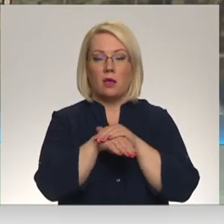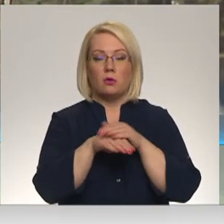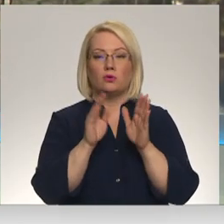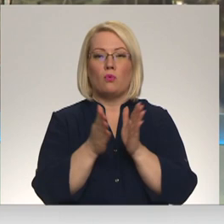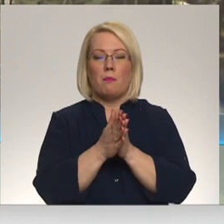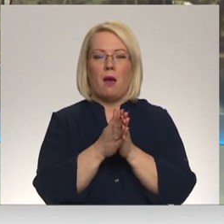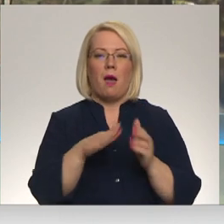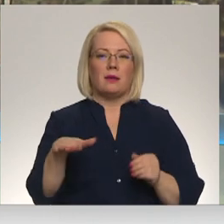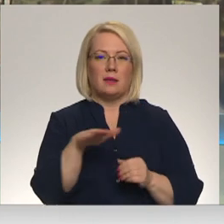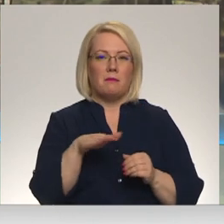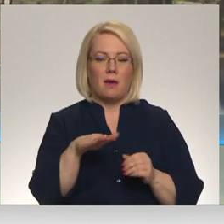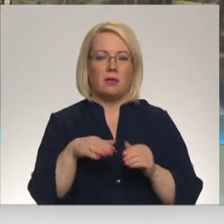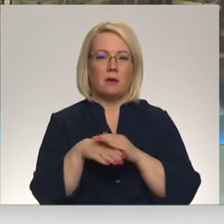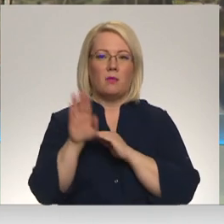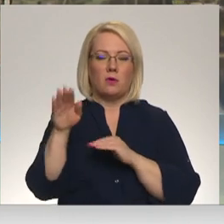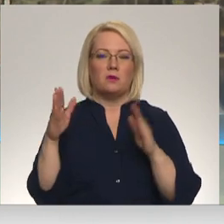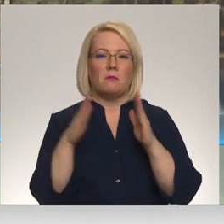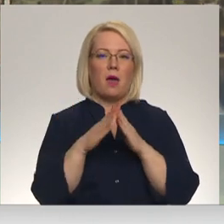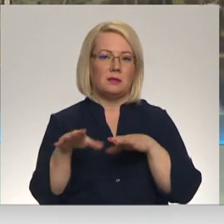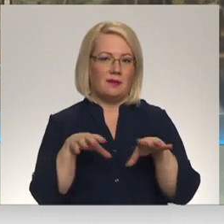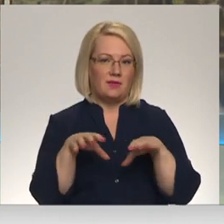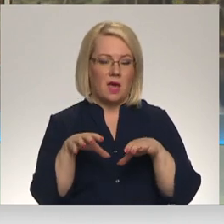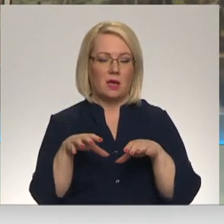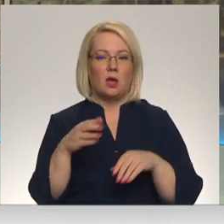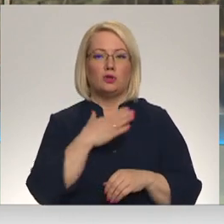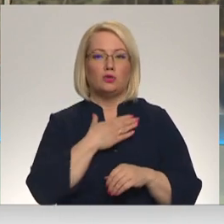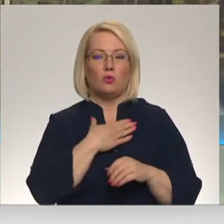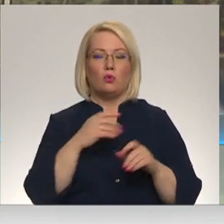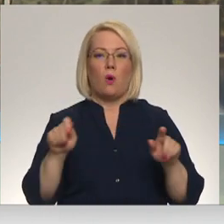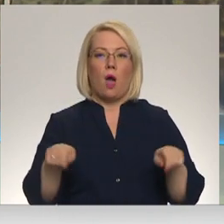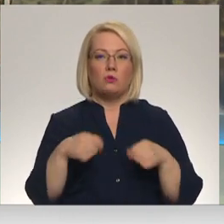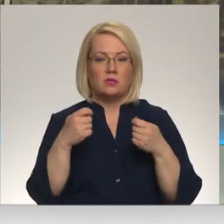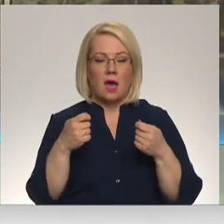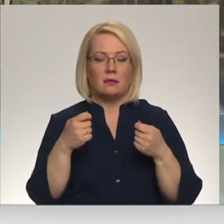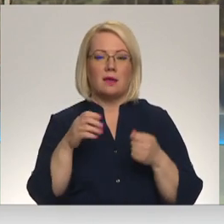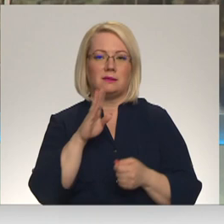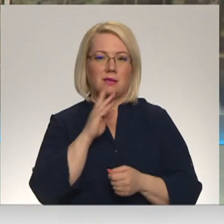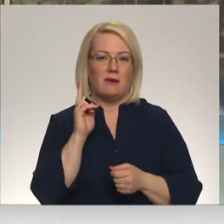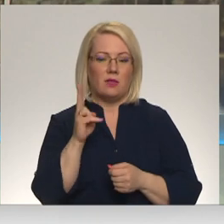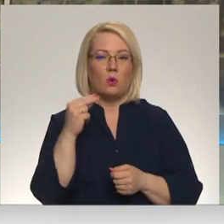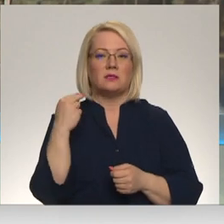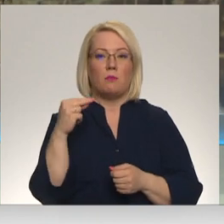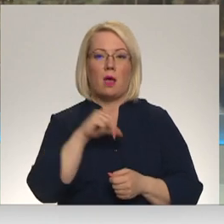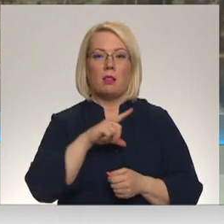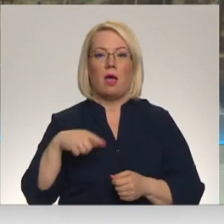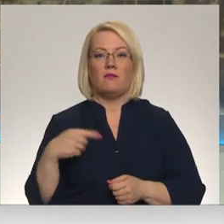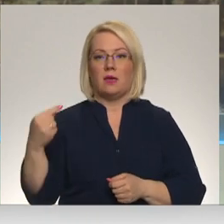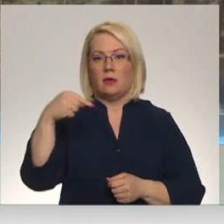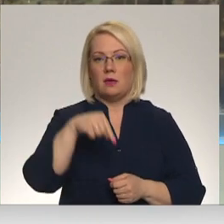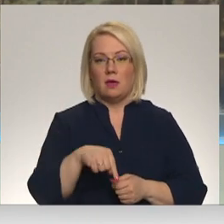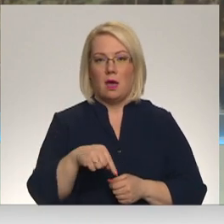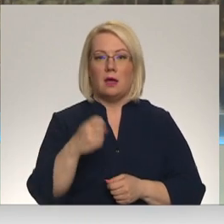ar saimniekiem dodas arī mājdzīvnieki. Suņu audzētājs Tatjana un Veronika no Zaporižas Latvijā ieradās